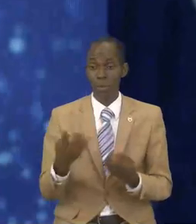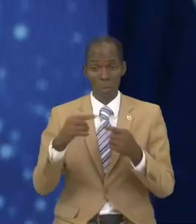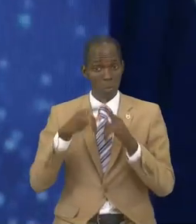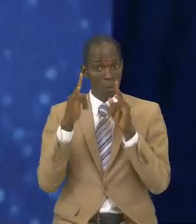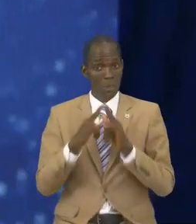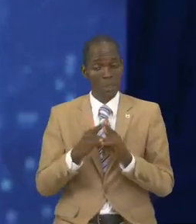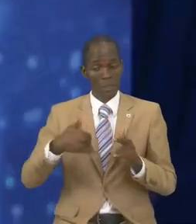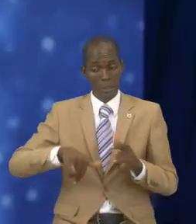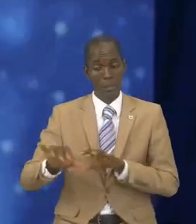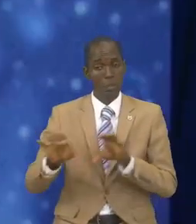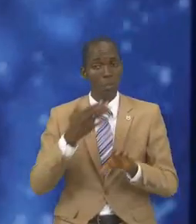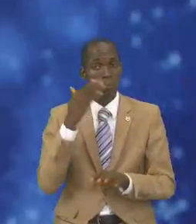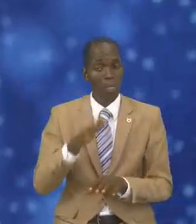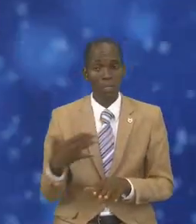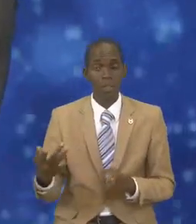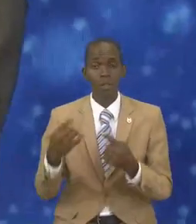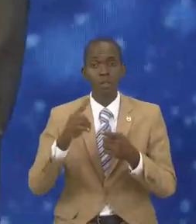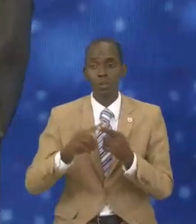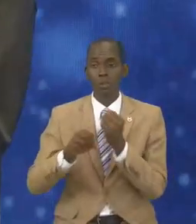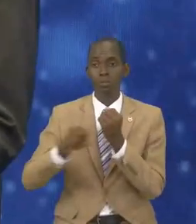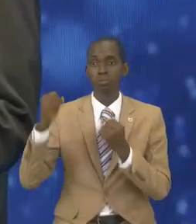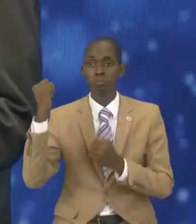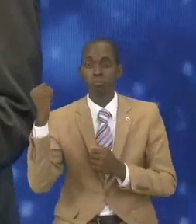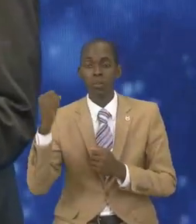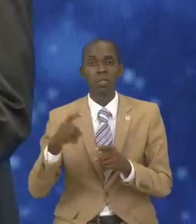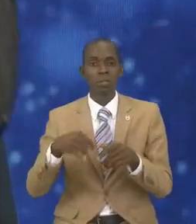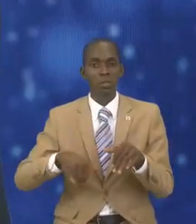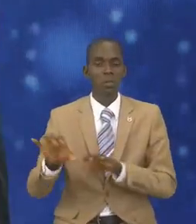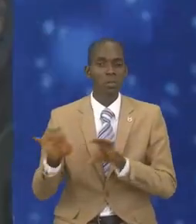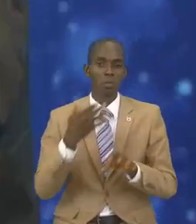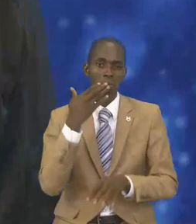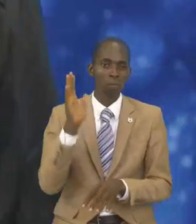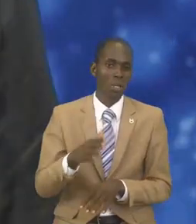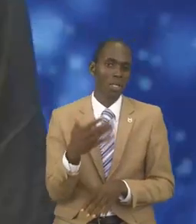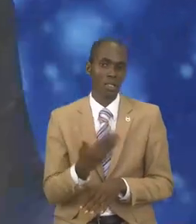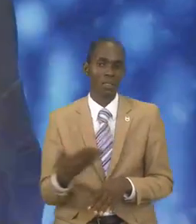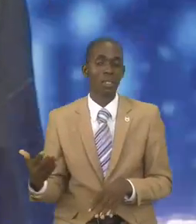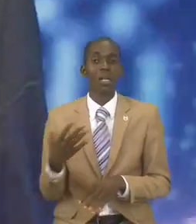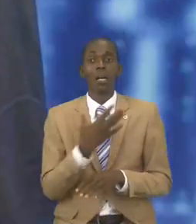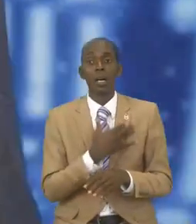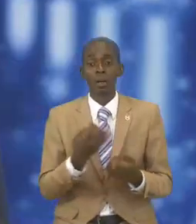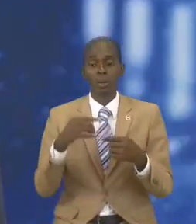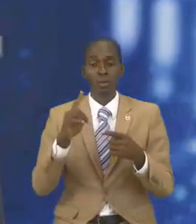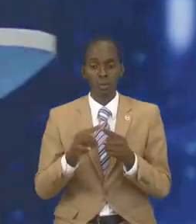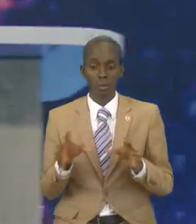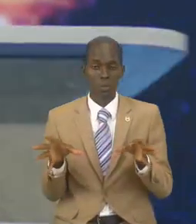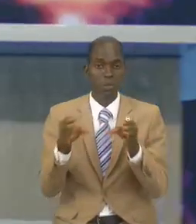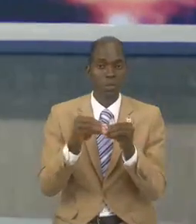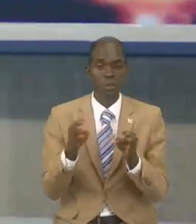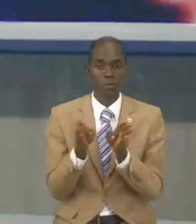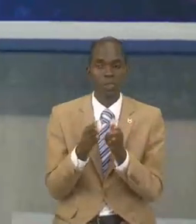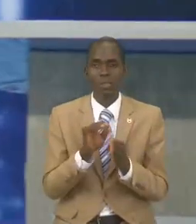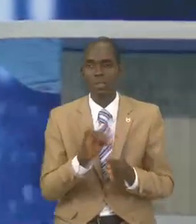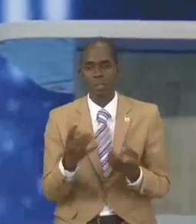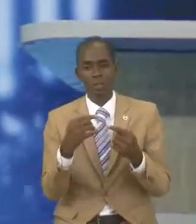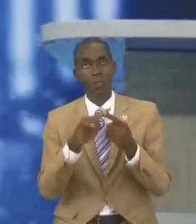ils sont méchants. » Ils viennent à la croisade et après la croisade, ils continuent à agir méchamment. Ils viennent aux conférences, ils viennent à